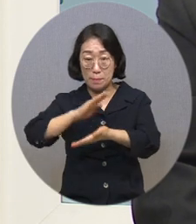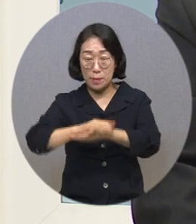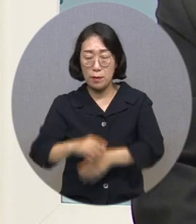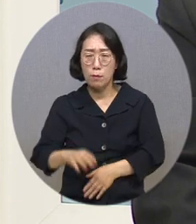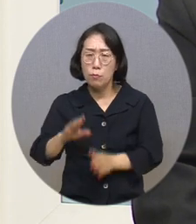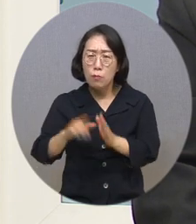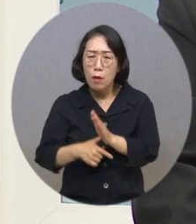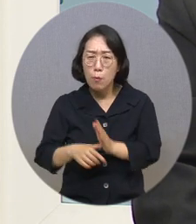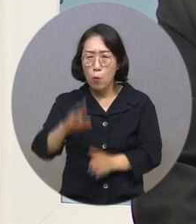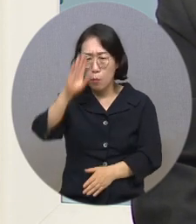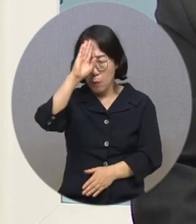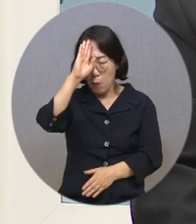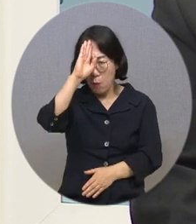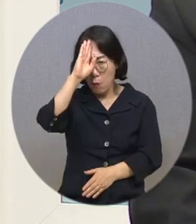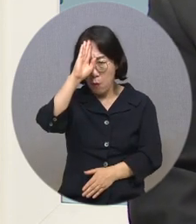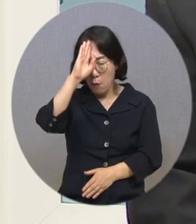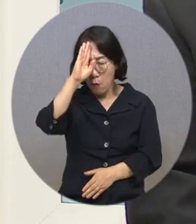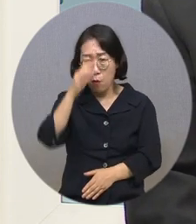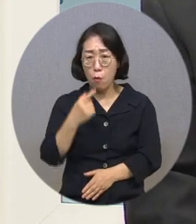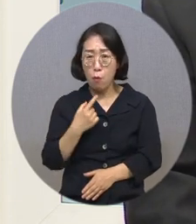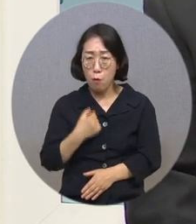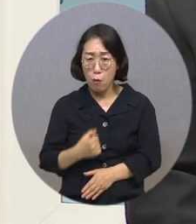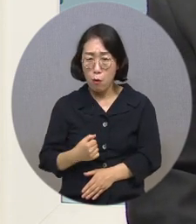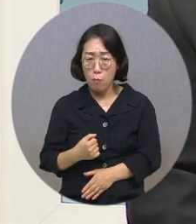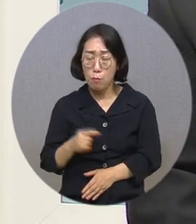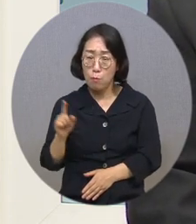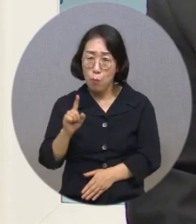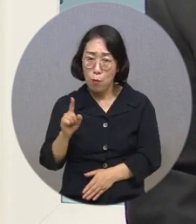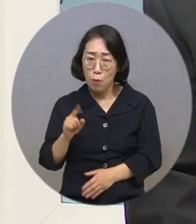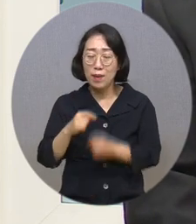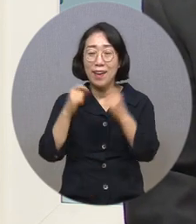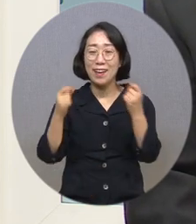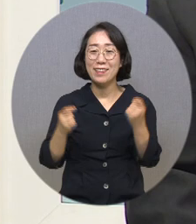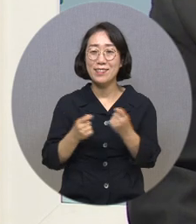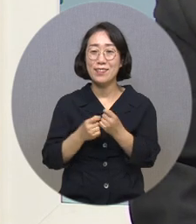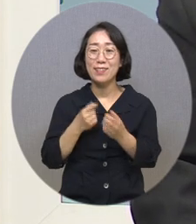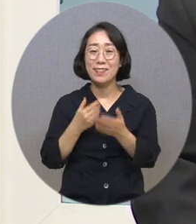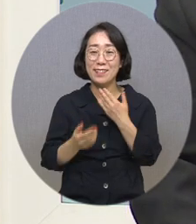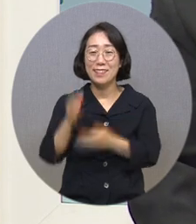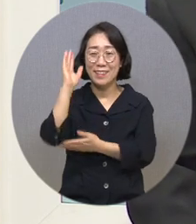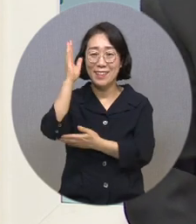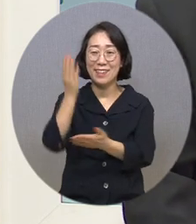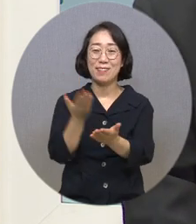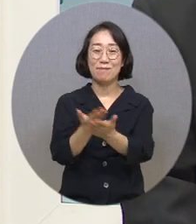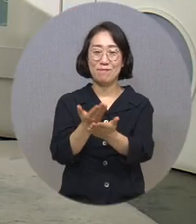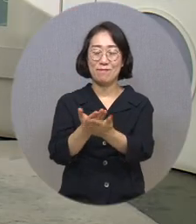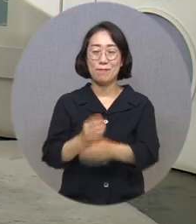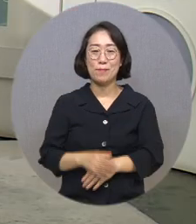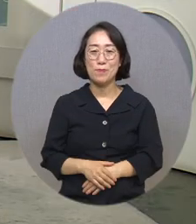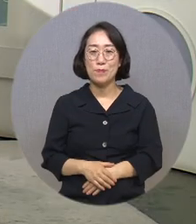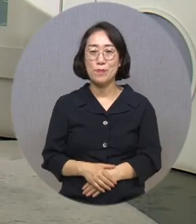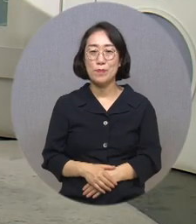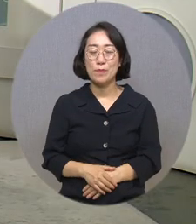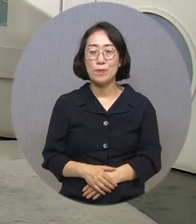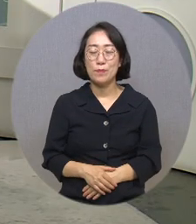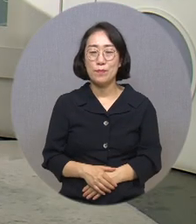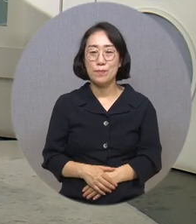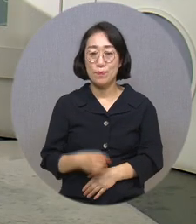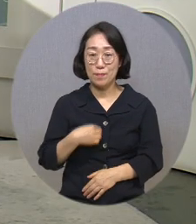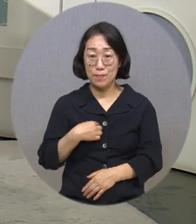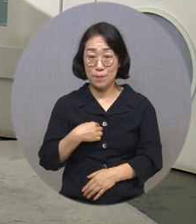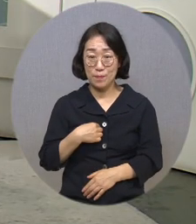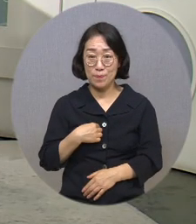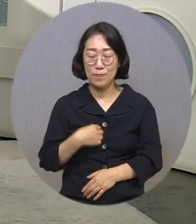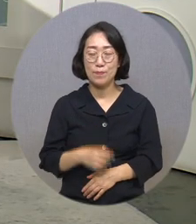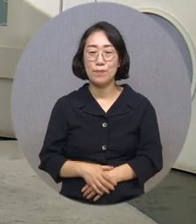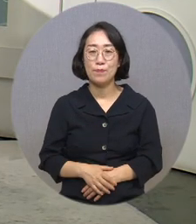지병을 극복하신 그러한 일들이 있으신데 좀 개인적으로 그 이야기를 간단히만 나누어 주세요. 그 제가